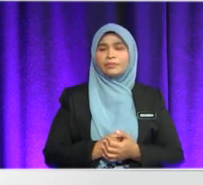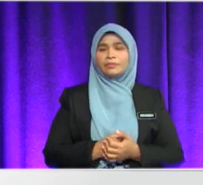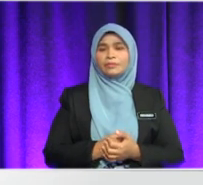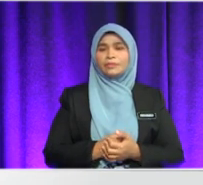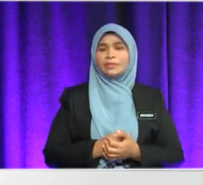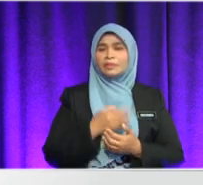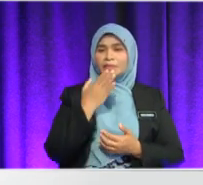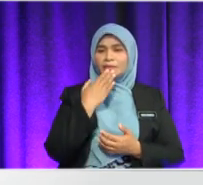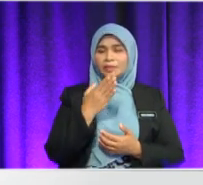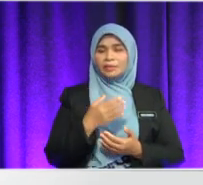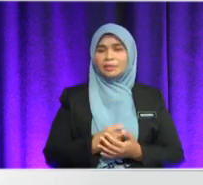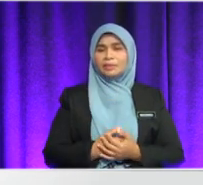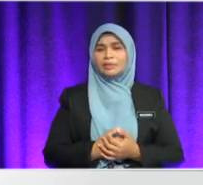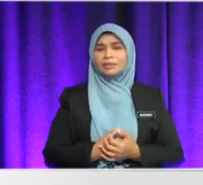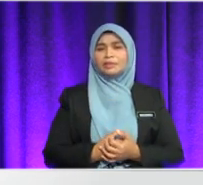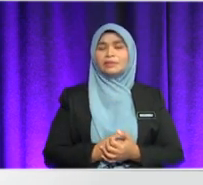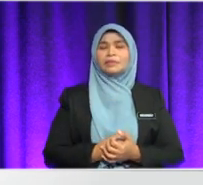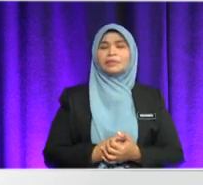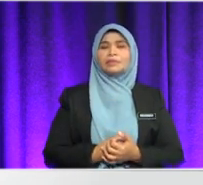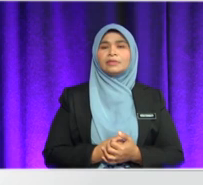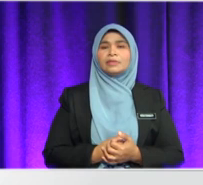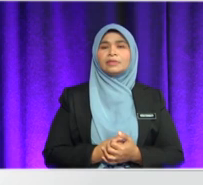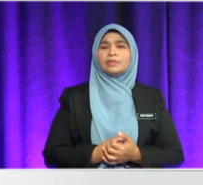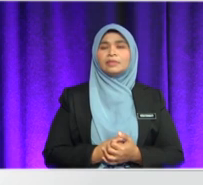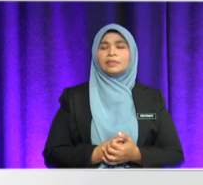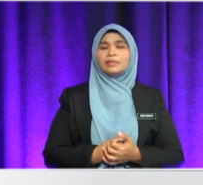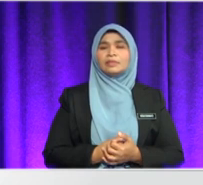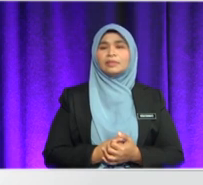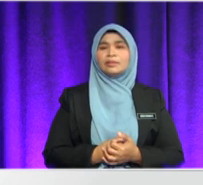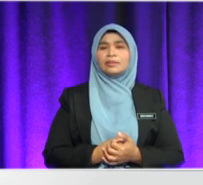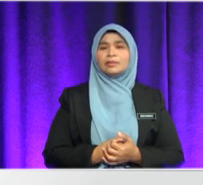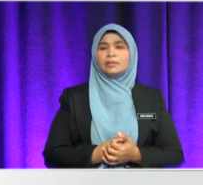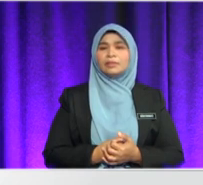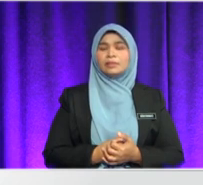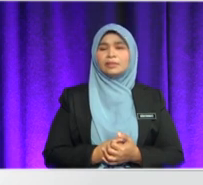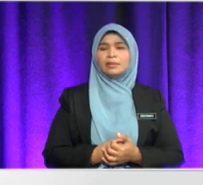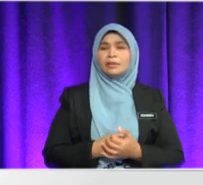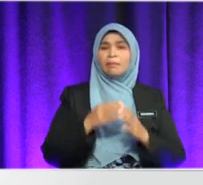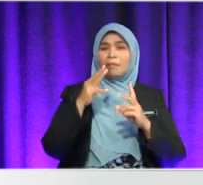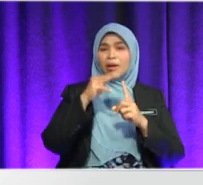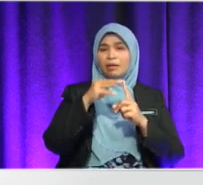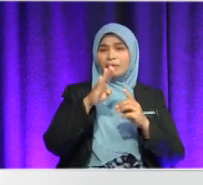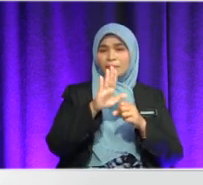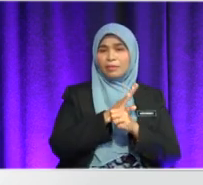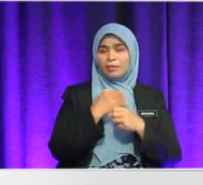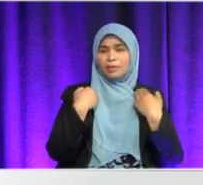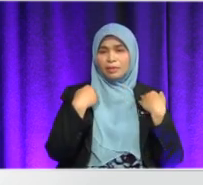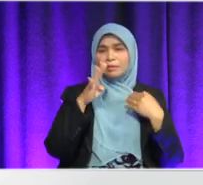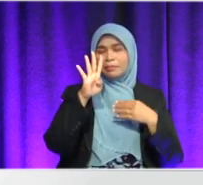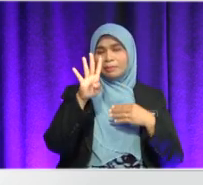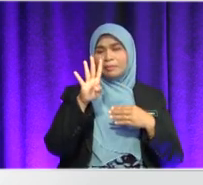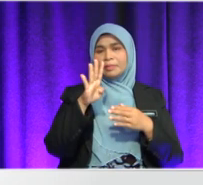terima kasih para terbaik markah dia mereka pernah ada 4 marka pernah ada 4 mananya